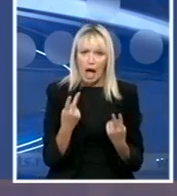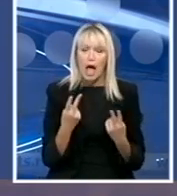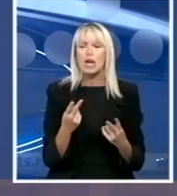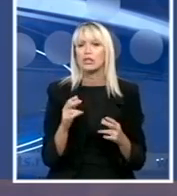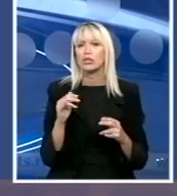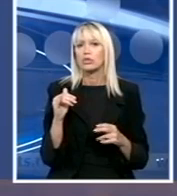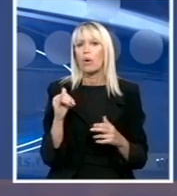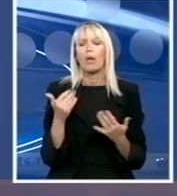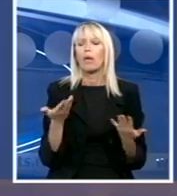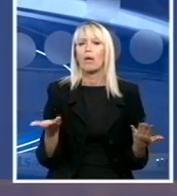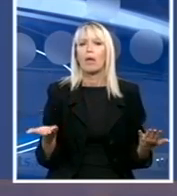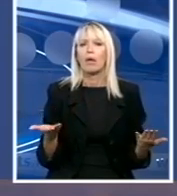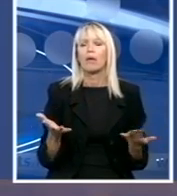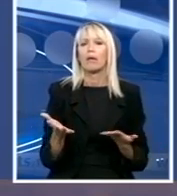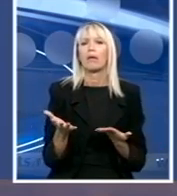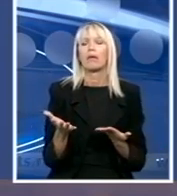jeste